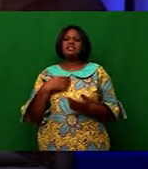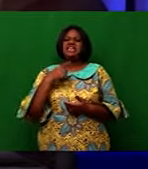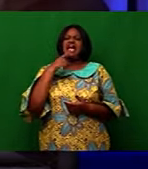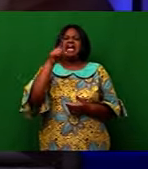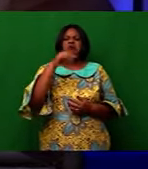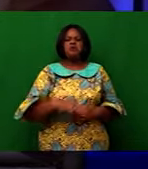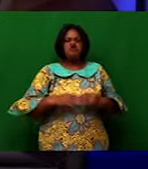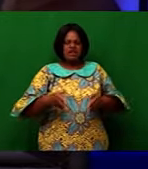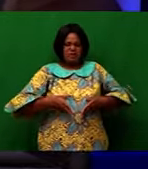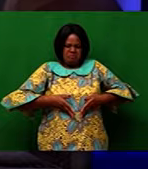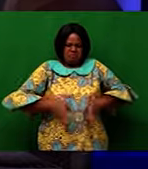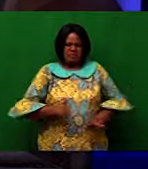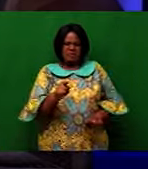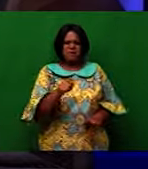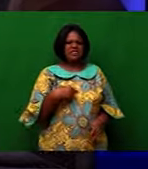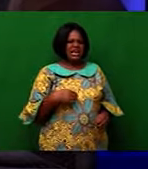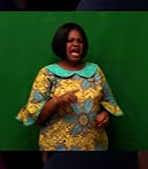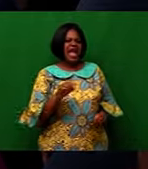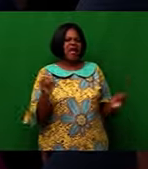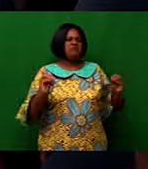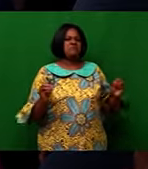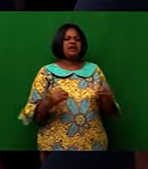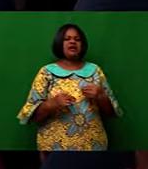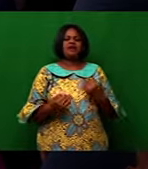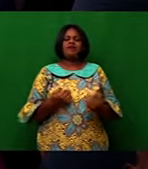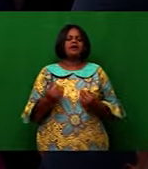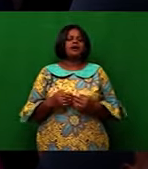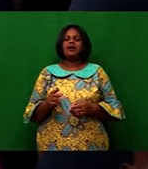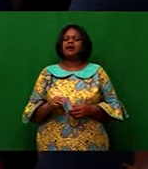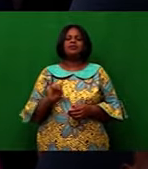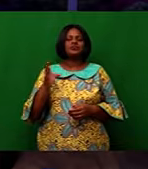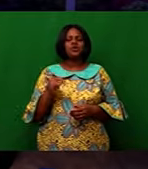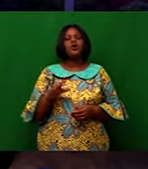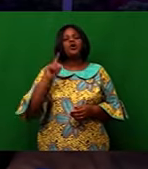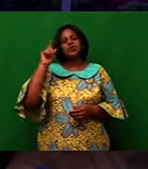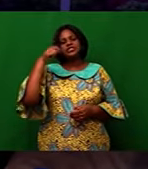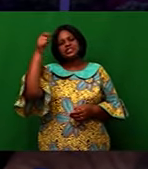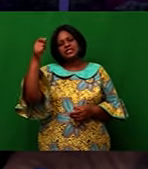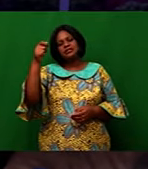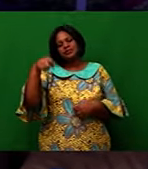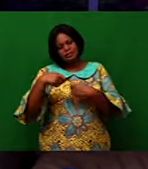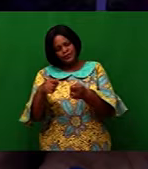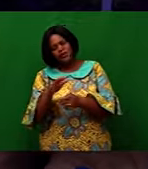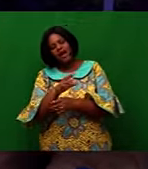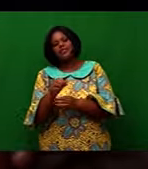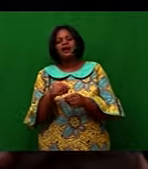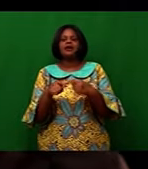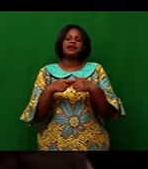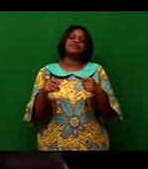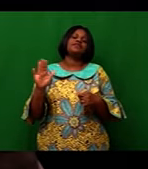kuti iwewe utumbure chete kana mwari vasina kukupa chipo ichocho unenge uine zvimwe zvipo vagandari muda kupeta